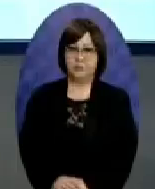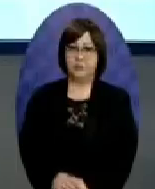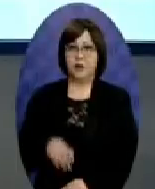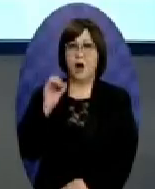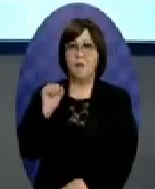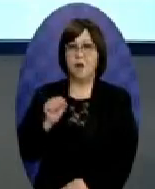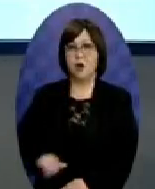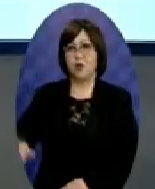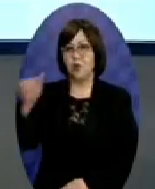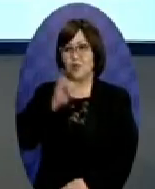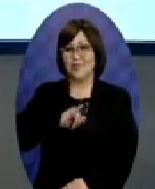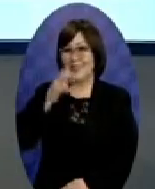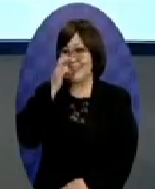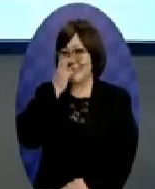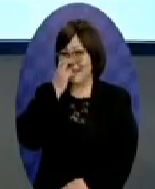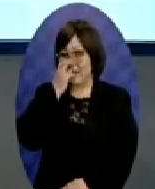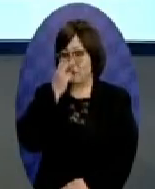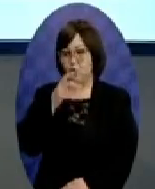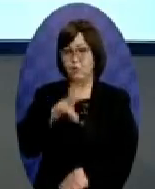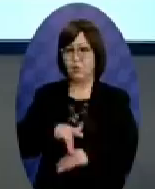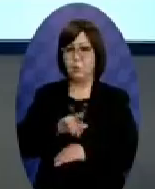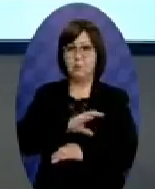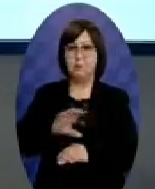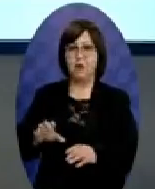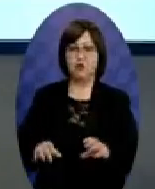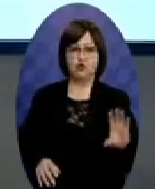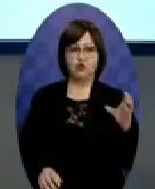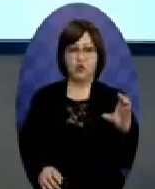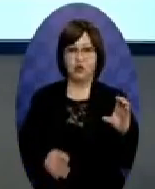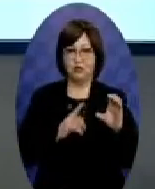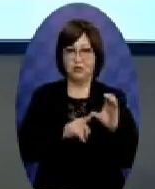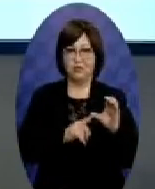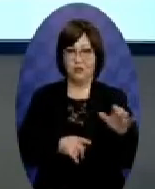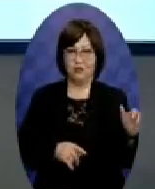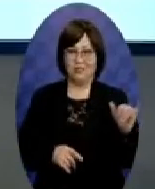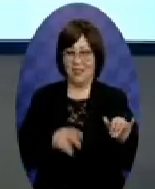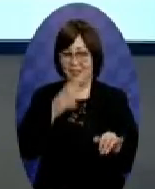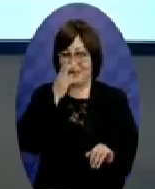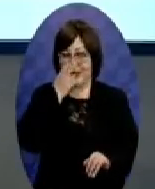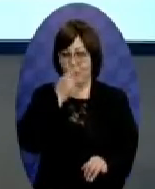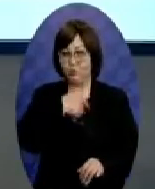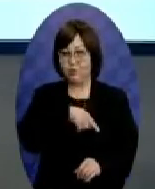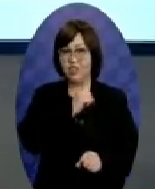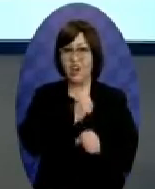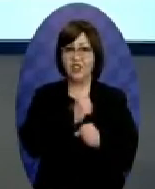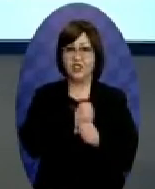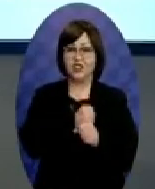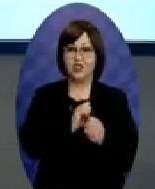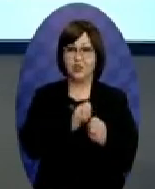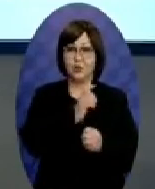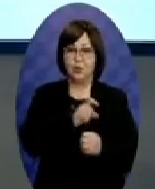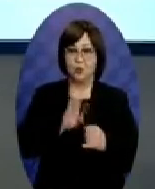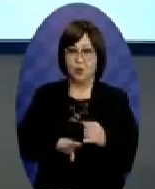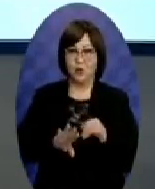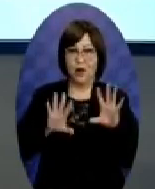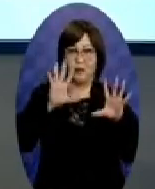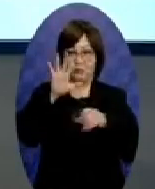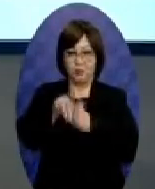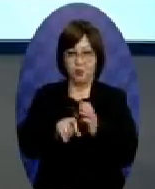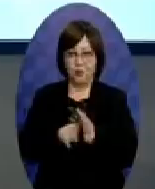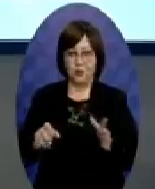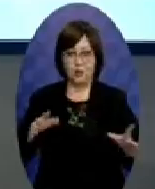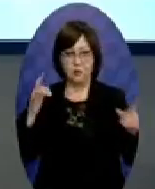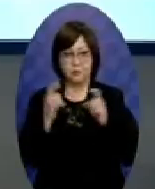Америкийн нэгдсэн улсын тагнуулын дуу газар болон бүгд найрамдсан Солонгос ард улсын тагнуулын албаны ажилтнууд сүүлийн 10 жилд байн харилцаа холбоотой